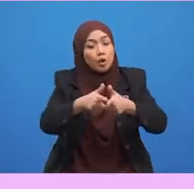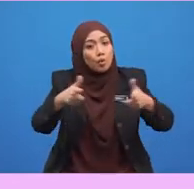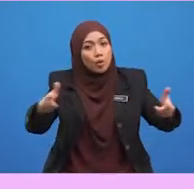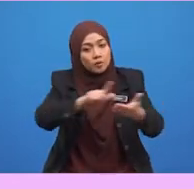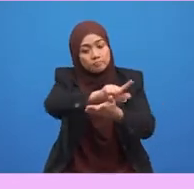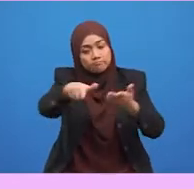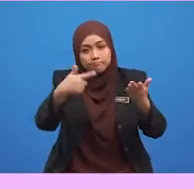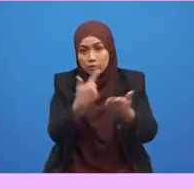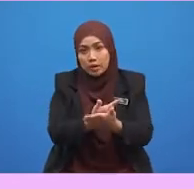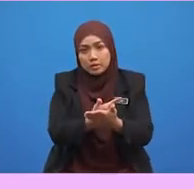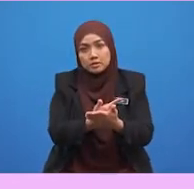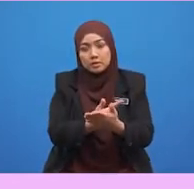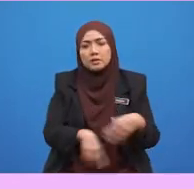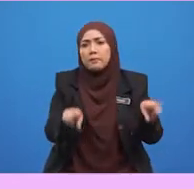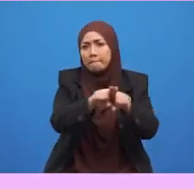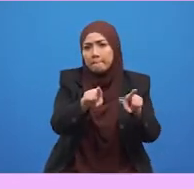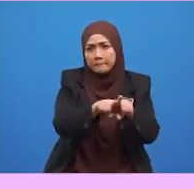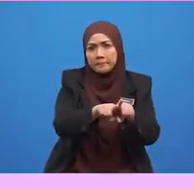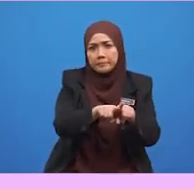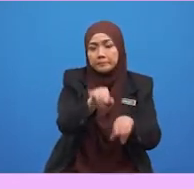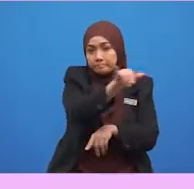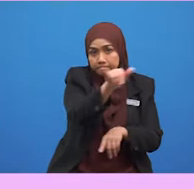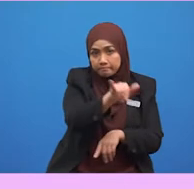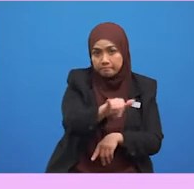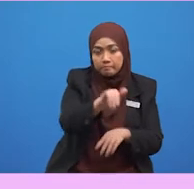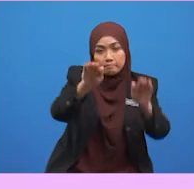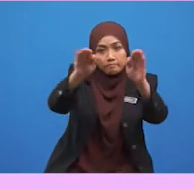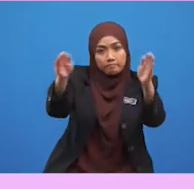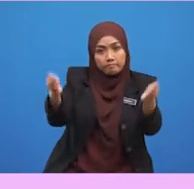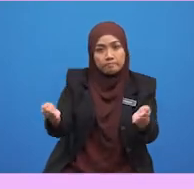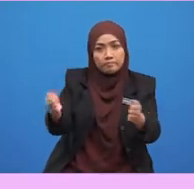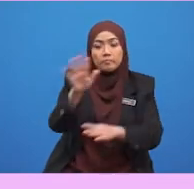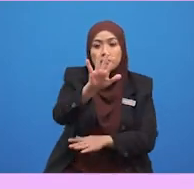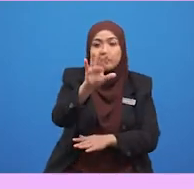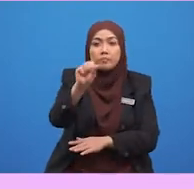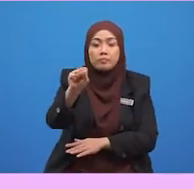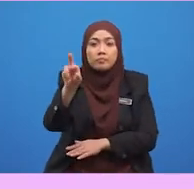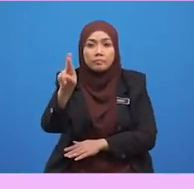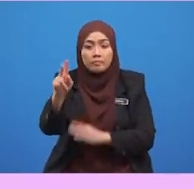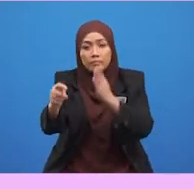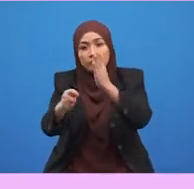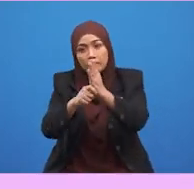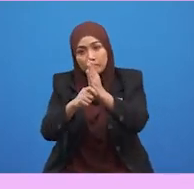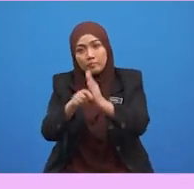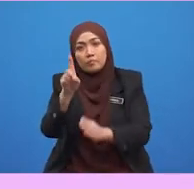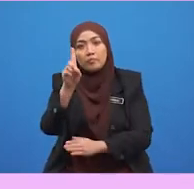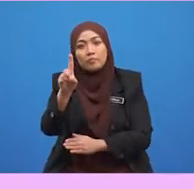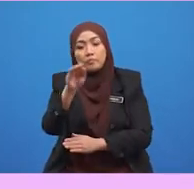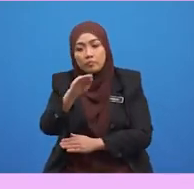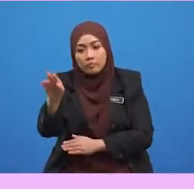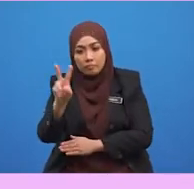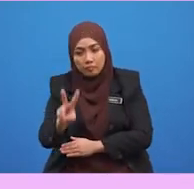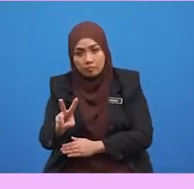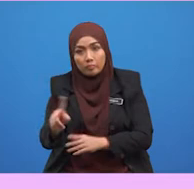luas keseluruhan raja sama dengan kurungan 5SR tambah 1